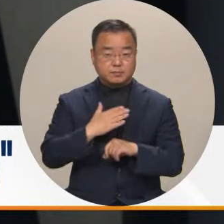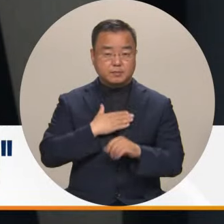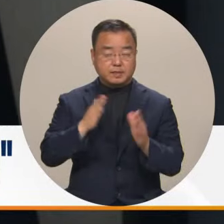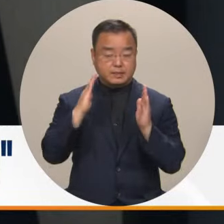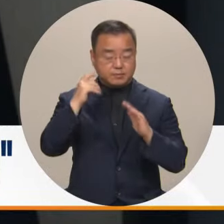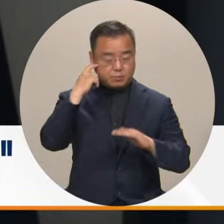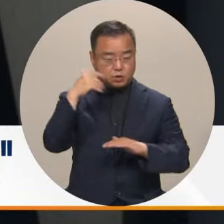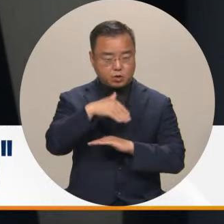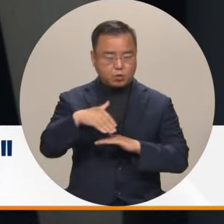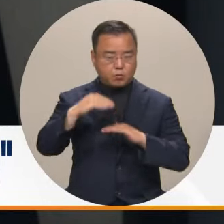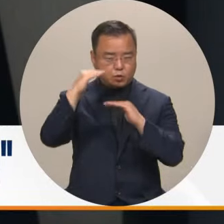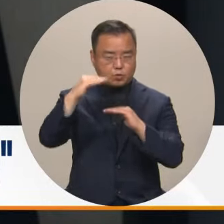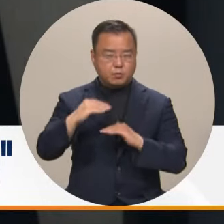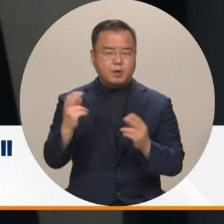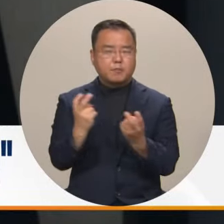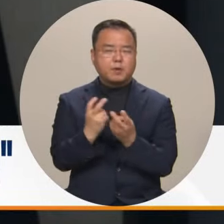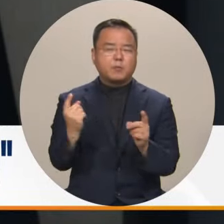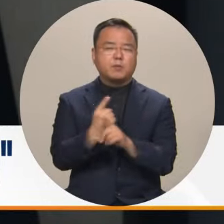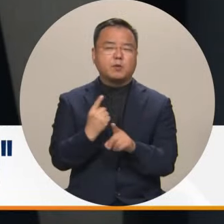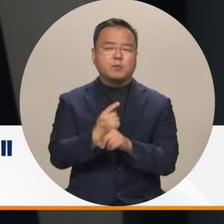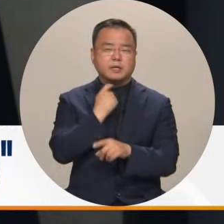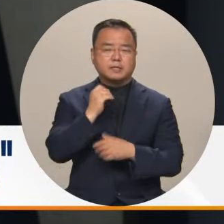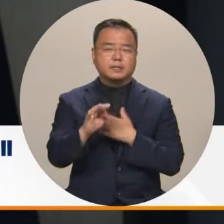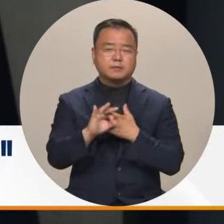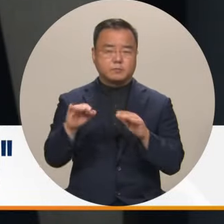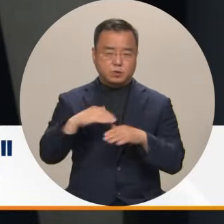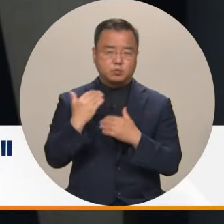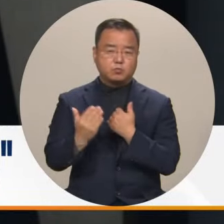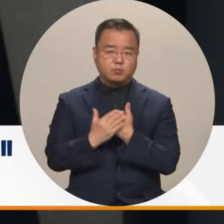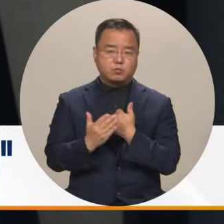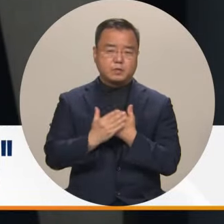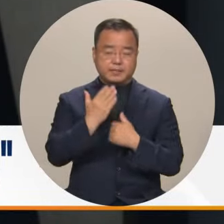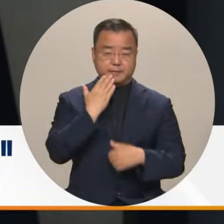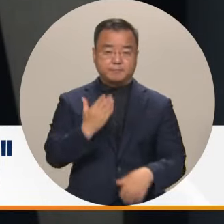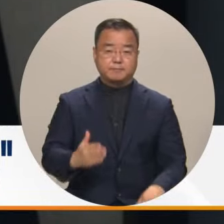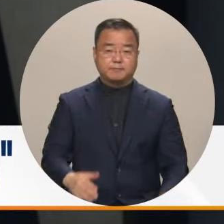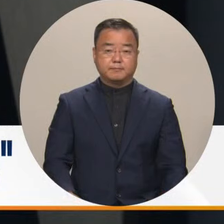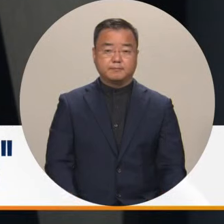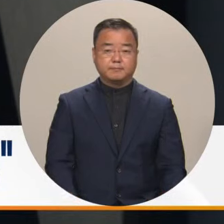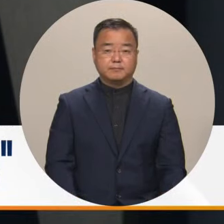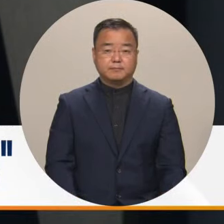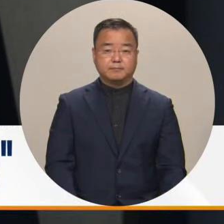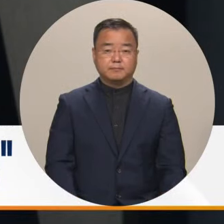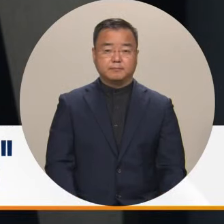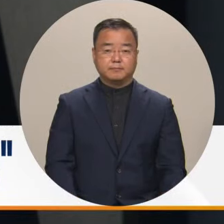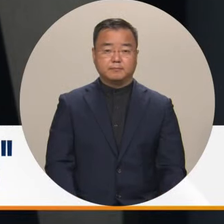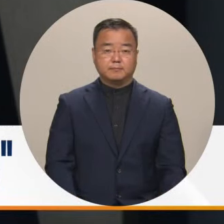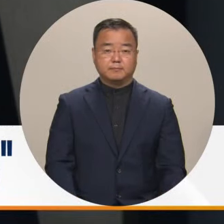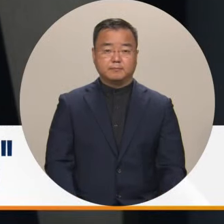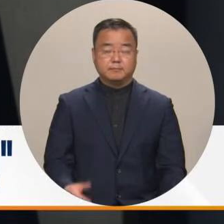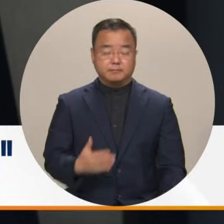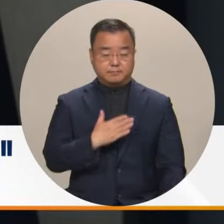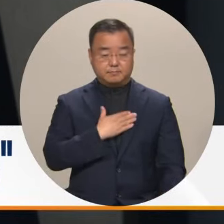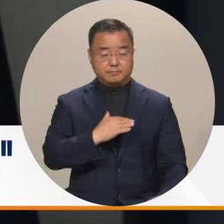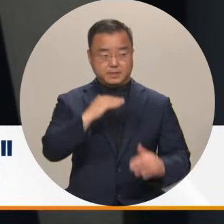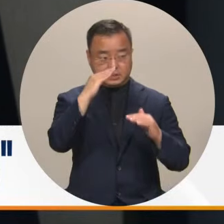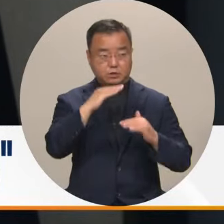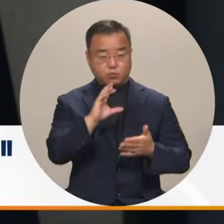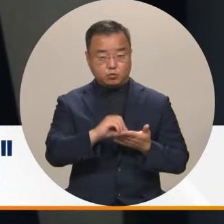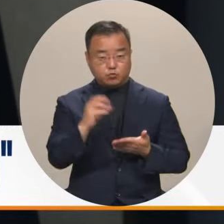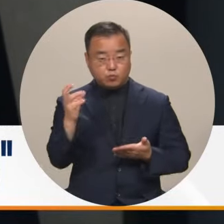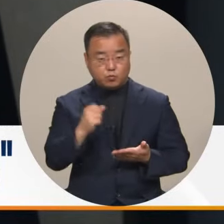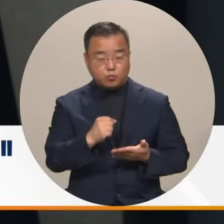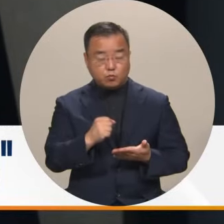안을 바꾸고 싶다 그러면 그런 것까지도 전부 도움을 받아서 할 수가 있습니다 근데 제가 이제이 주제로 작년